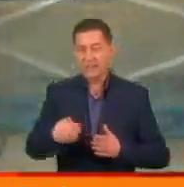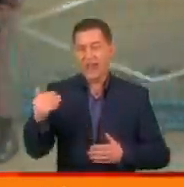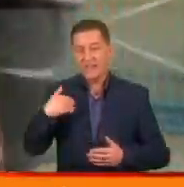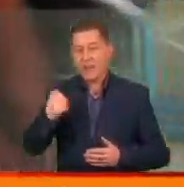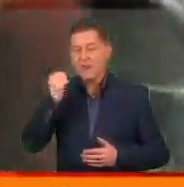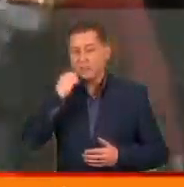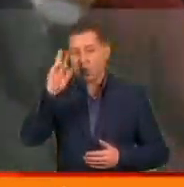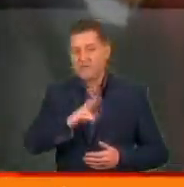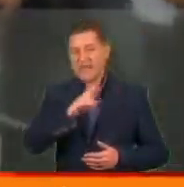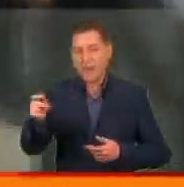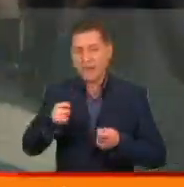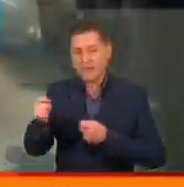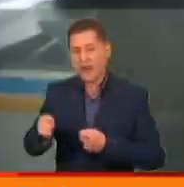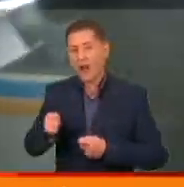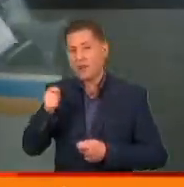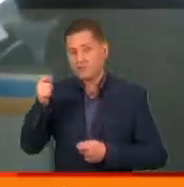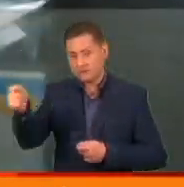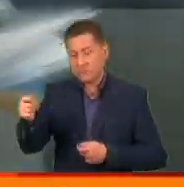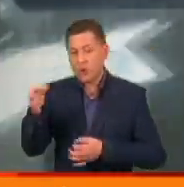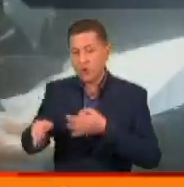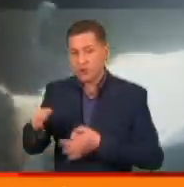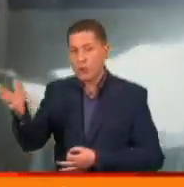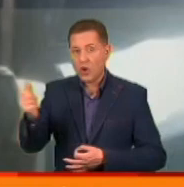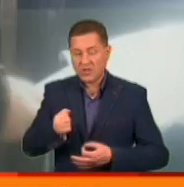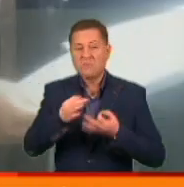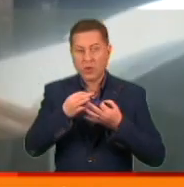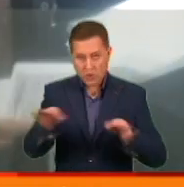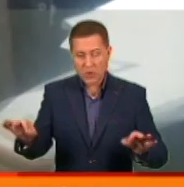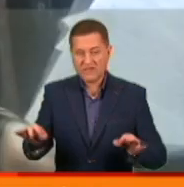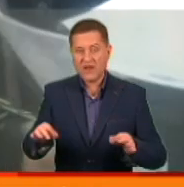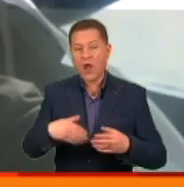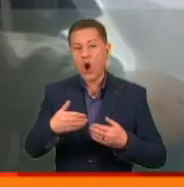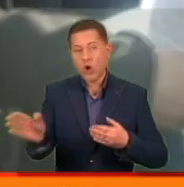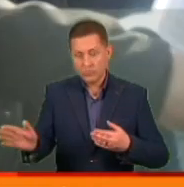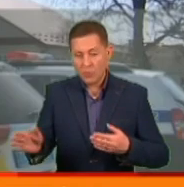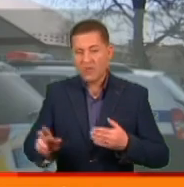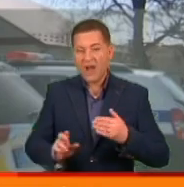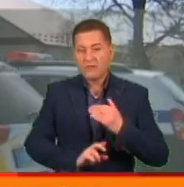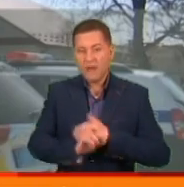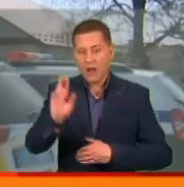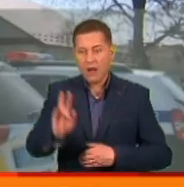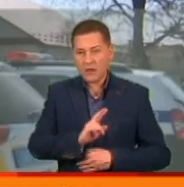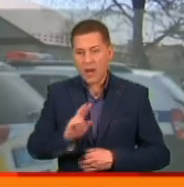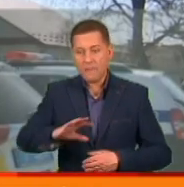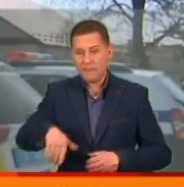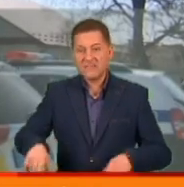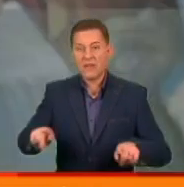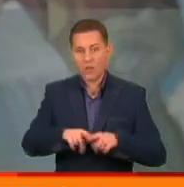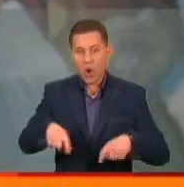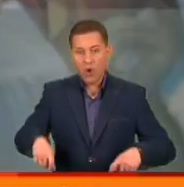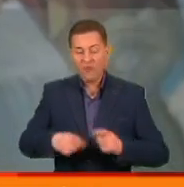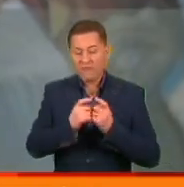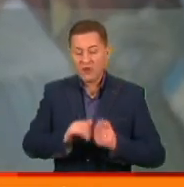московський патріархат знову пішов до суду та несподівано отримав дозвіл розпломбувати храм. Після такого конфлікт між